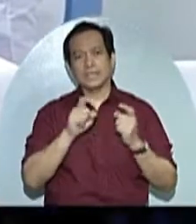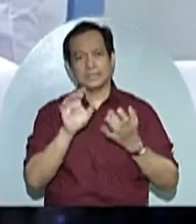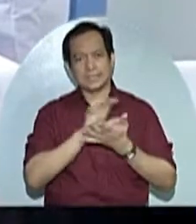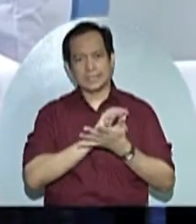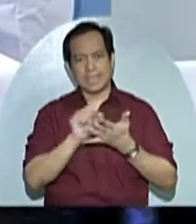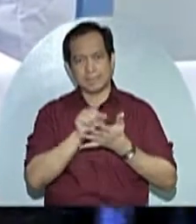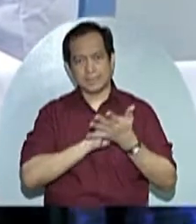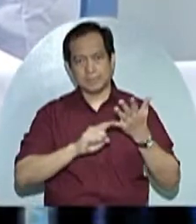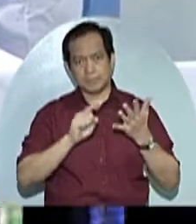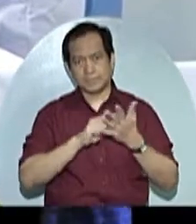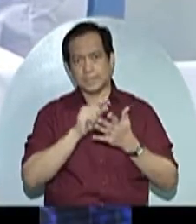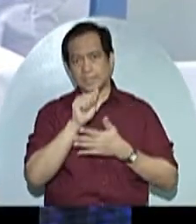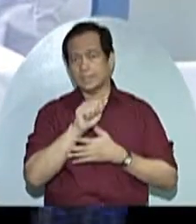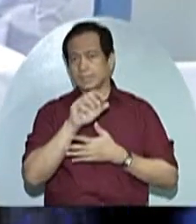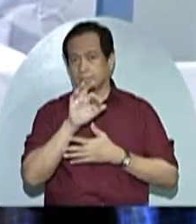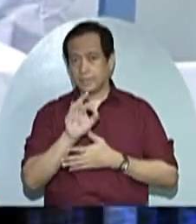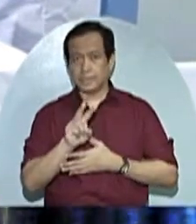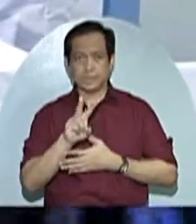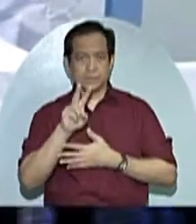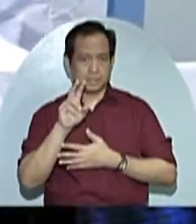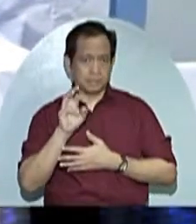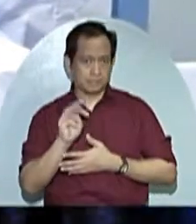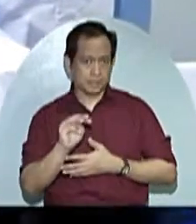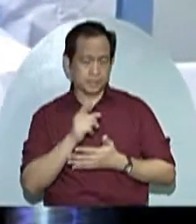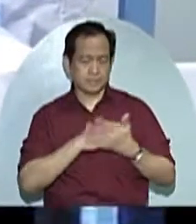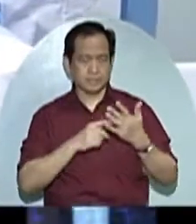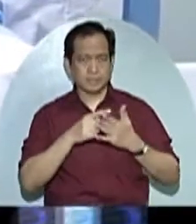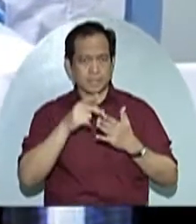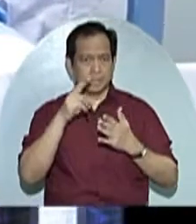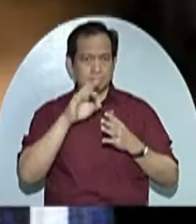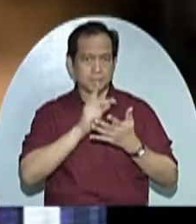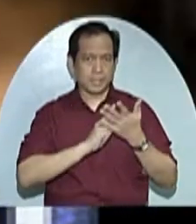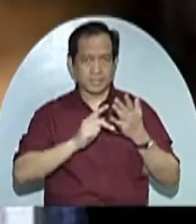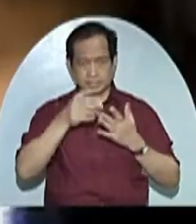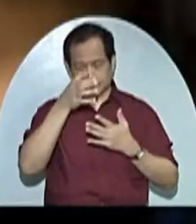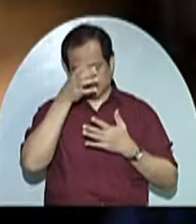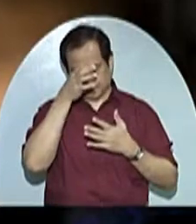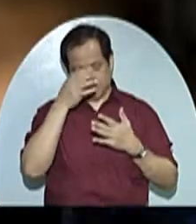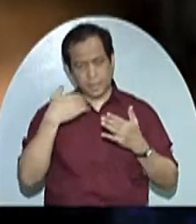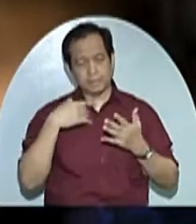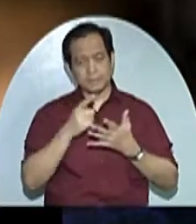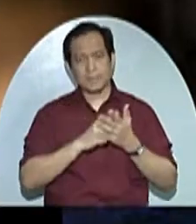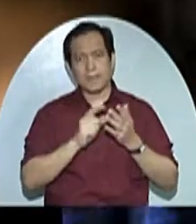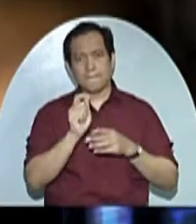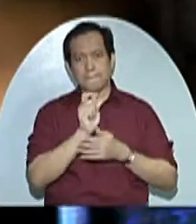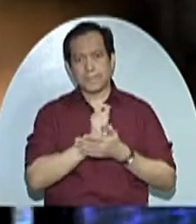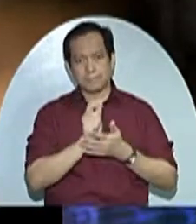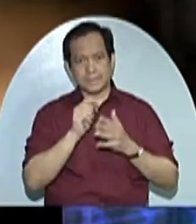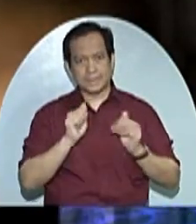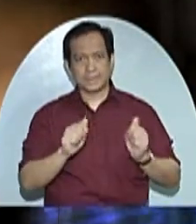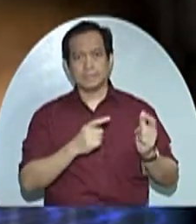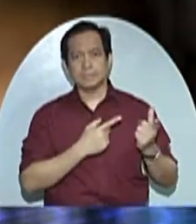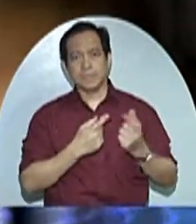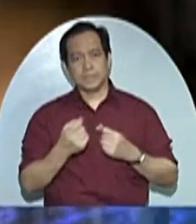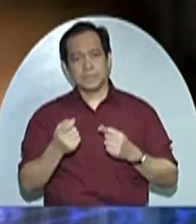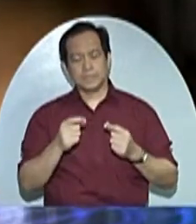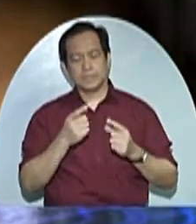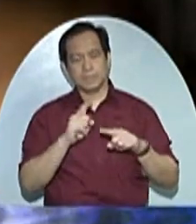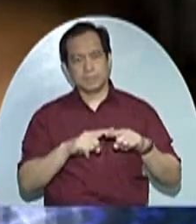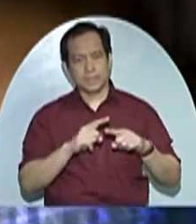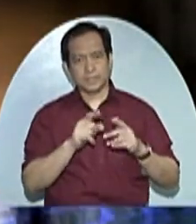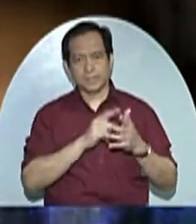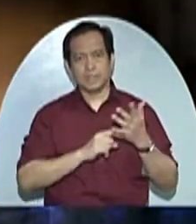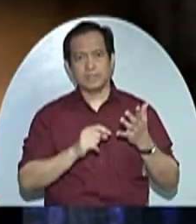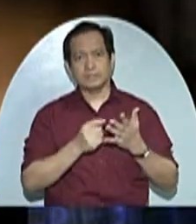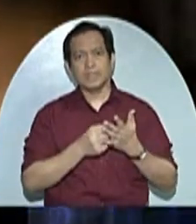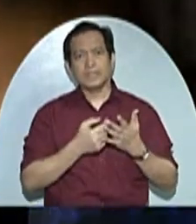ng arteriovenous malformation, lalo na sa bahagi ng utak. Merong ilang klase ng treatment na maaring isagawa, depende